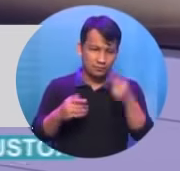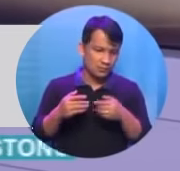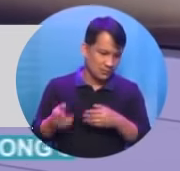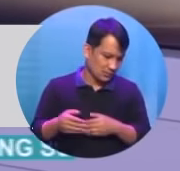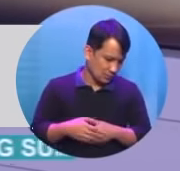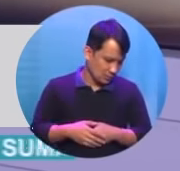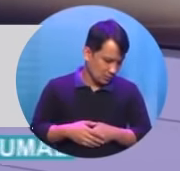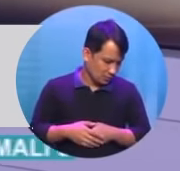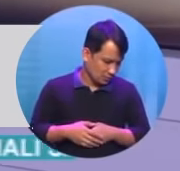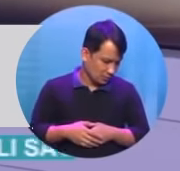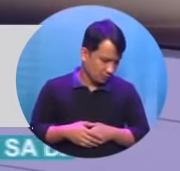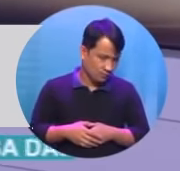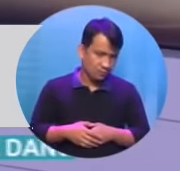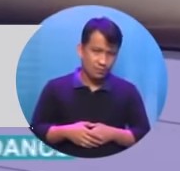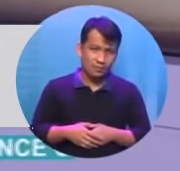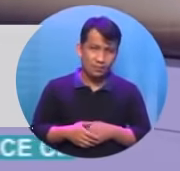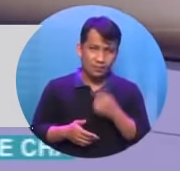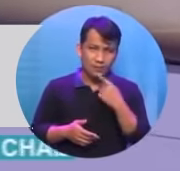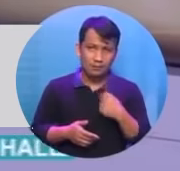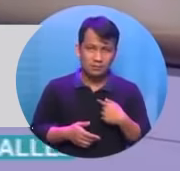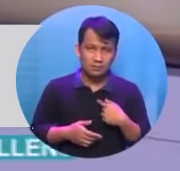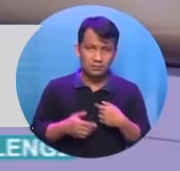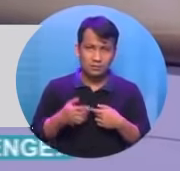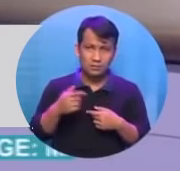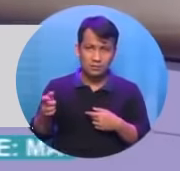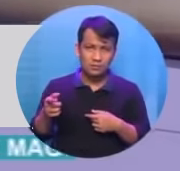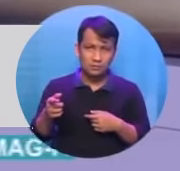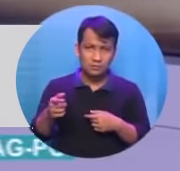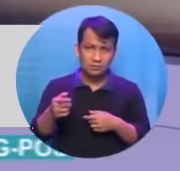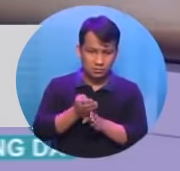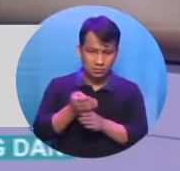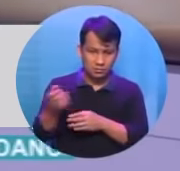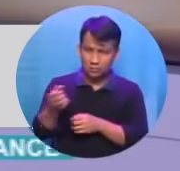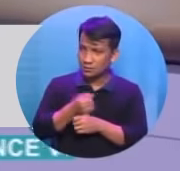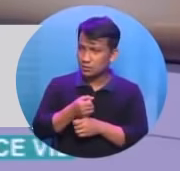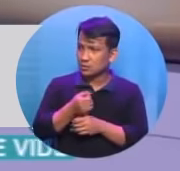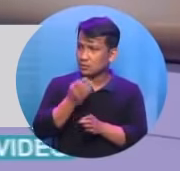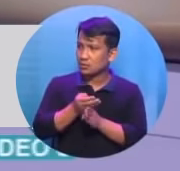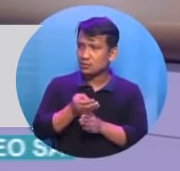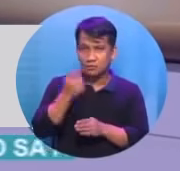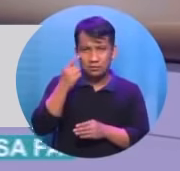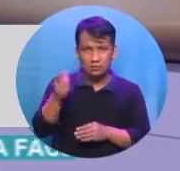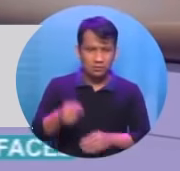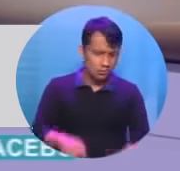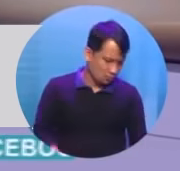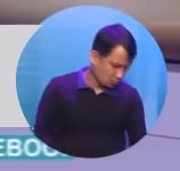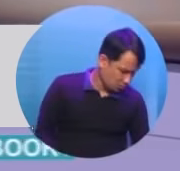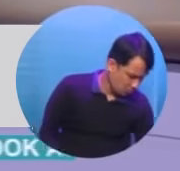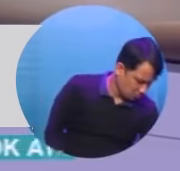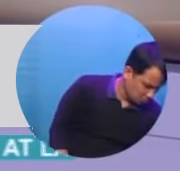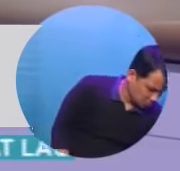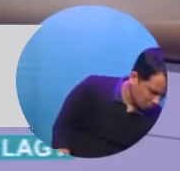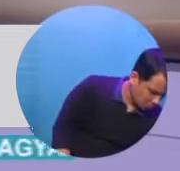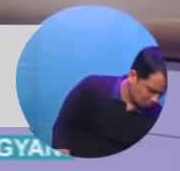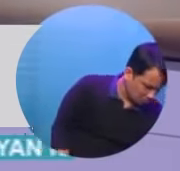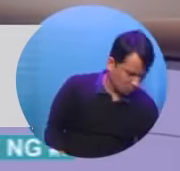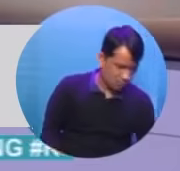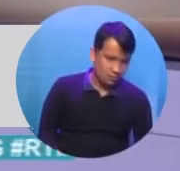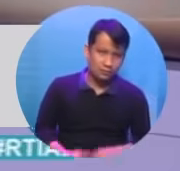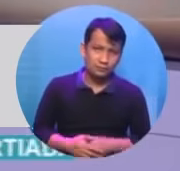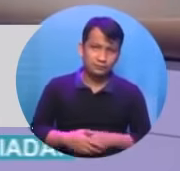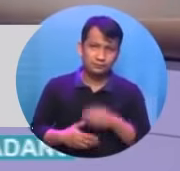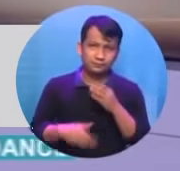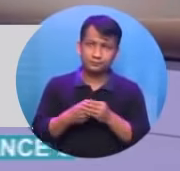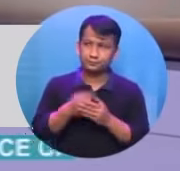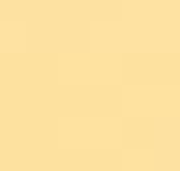Hindi siya magmaniwa pang buhay pag ganyan. So, kailangan niyo pa po mahilain yung boss o hindi na? Ang alam ko, sir, requirement kasi yan. Pag kulurom, i-impound talaga yung